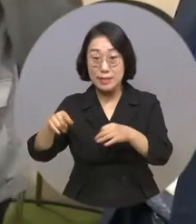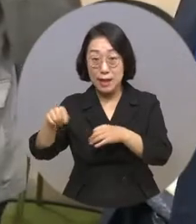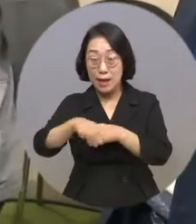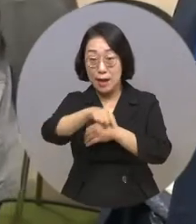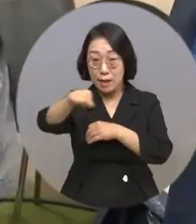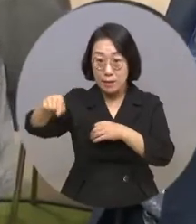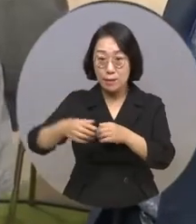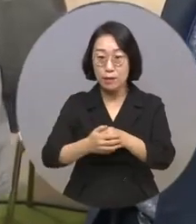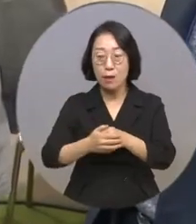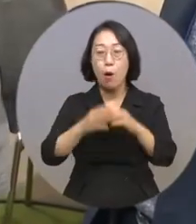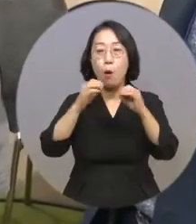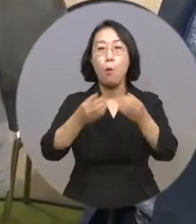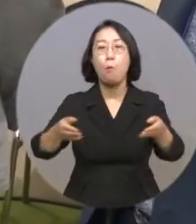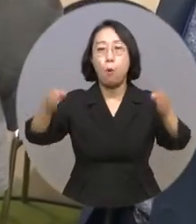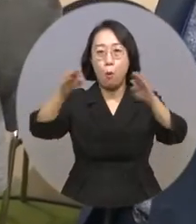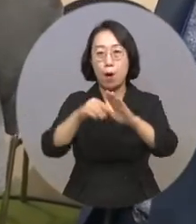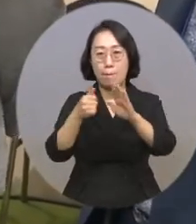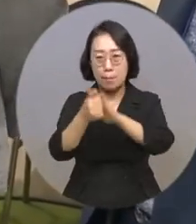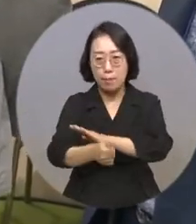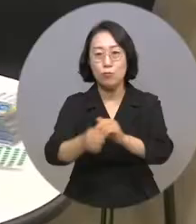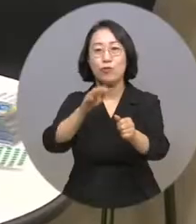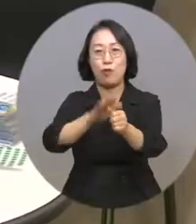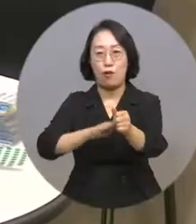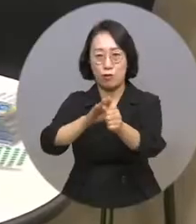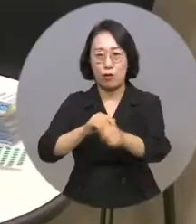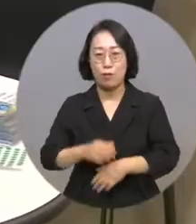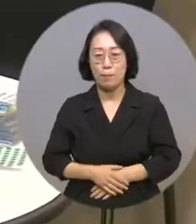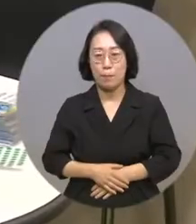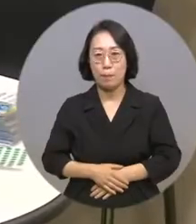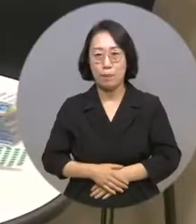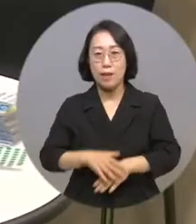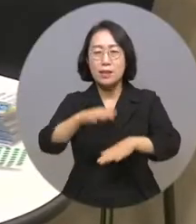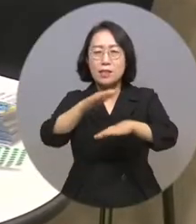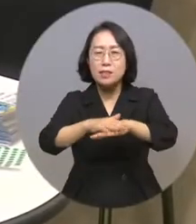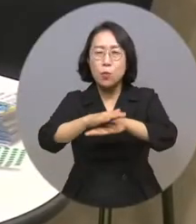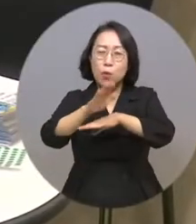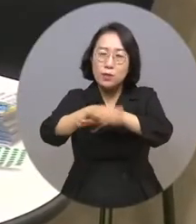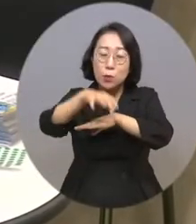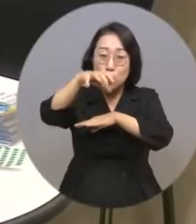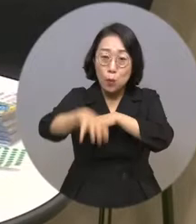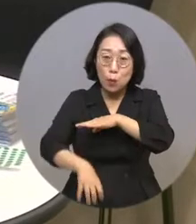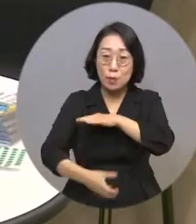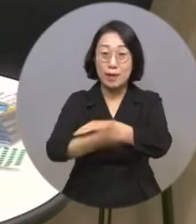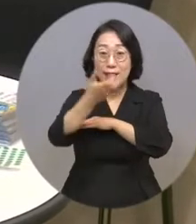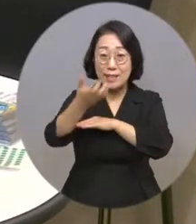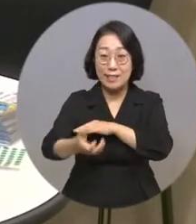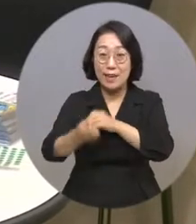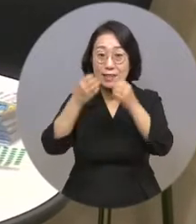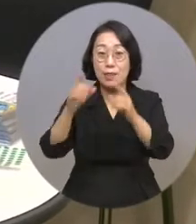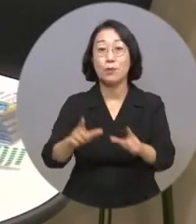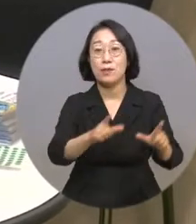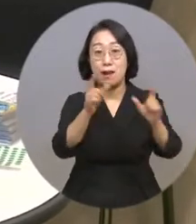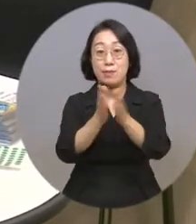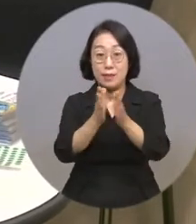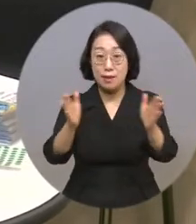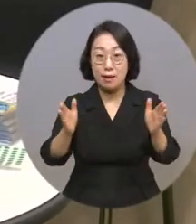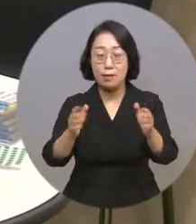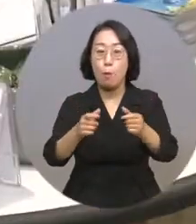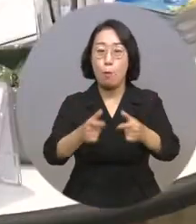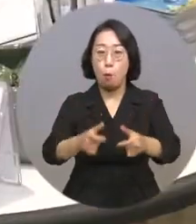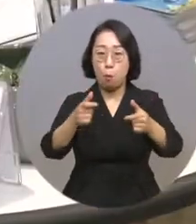시군 홍보관을 방문해 격려했습니다. 농촌에서 제2의 삶을 준비하는 도시민들이 크게 늘고